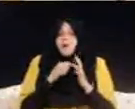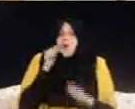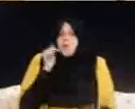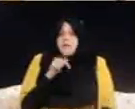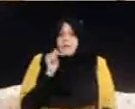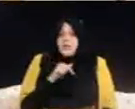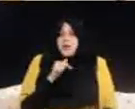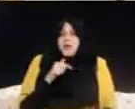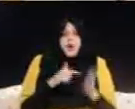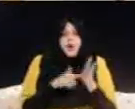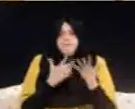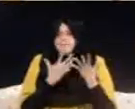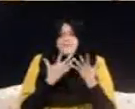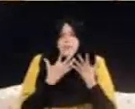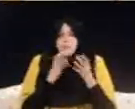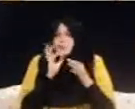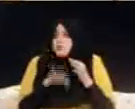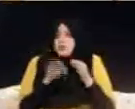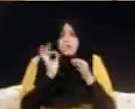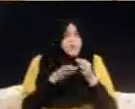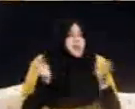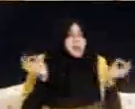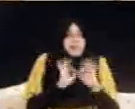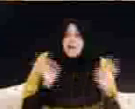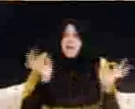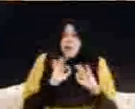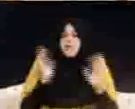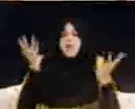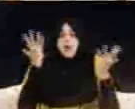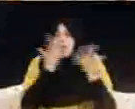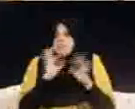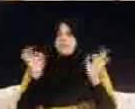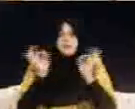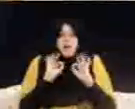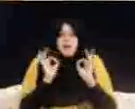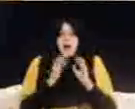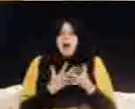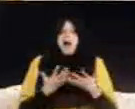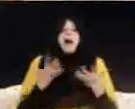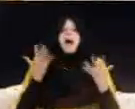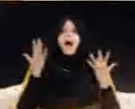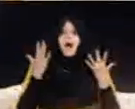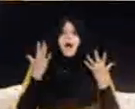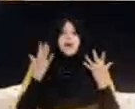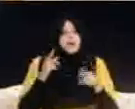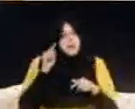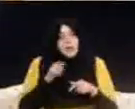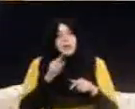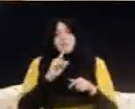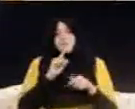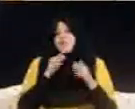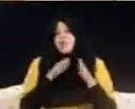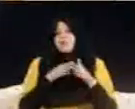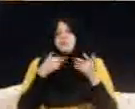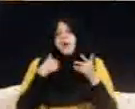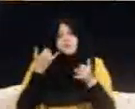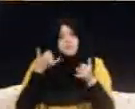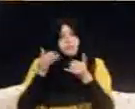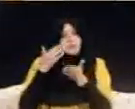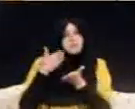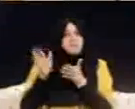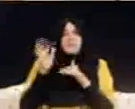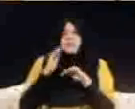إذا لم تسعفها الحلول الأخرى الواردة في الكتاب والسنة ما بقى لها إلا الخلع، ثم تطلبه